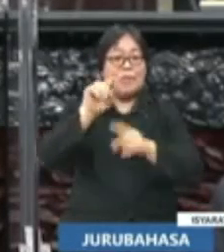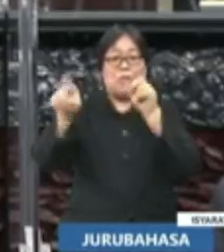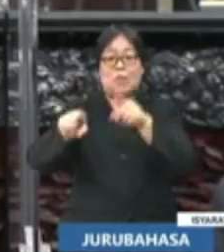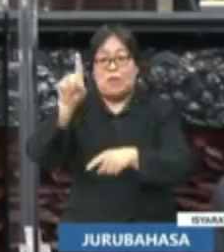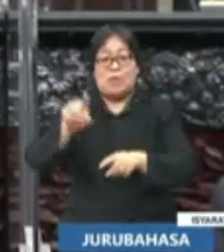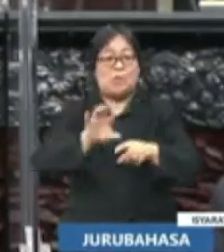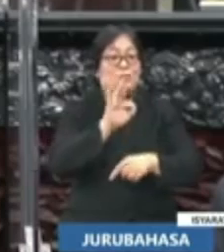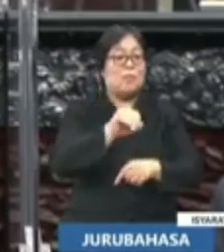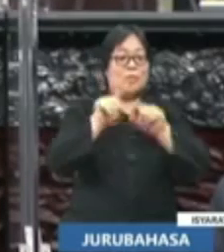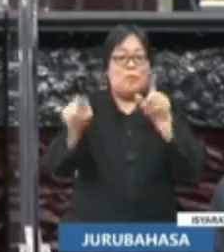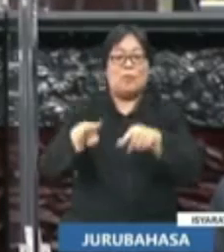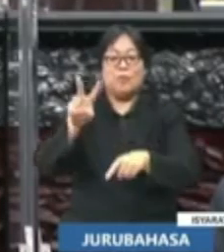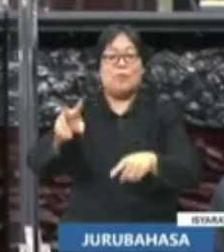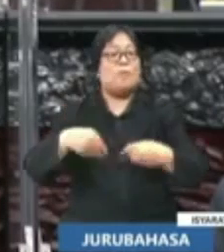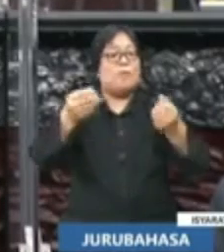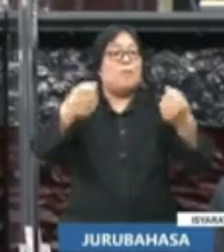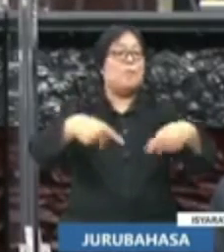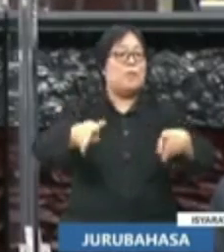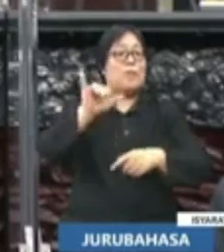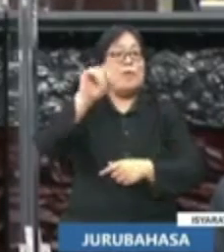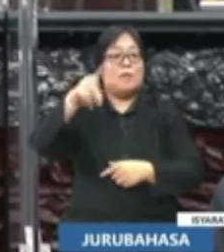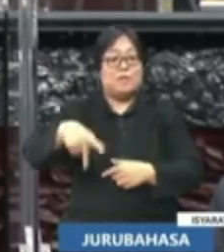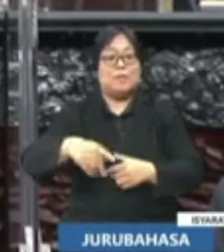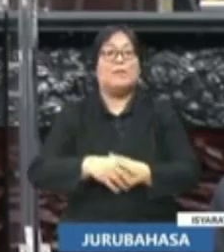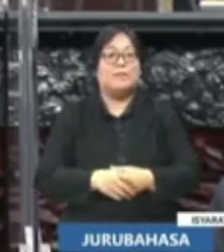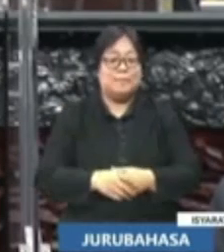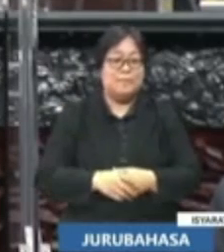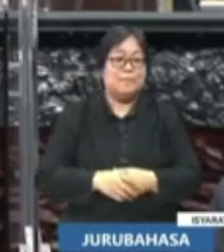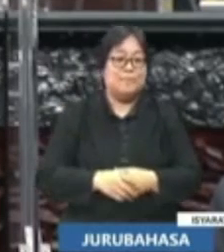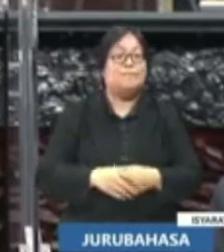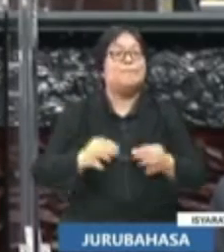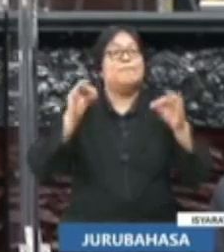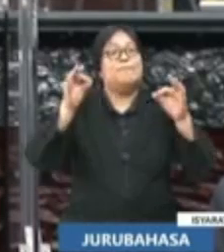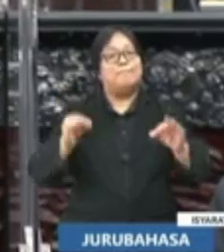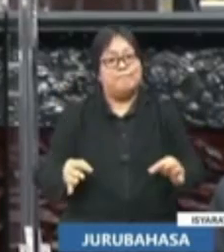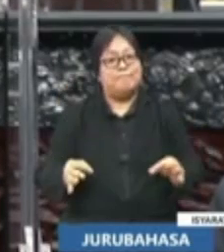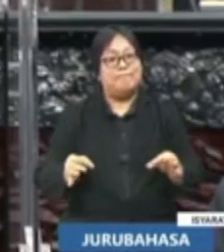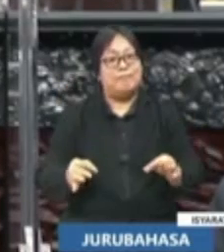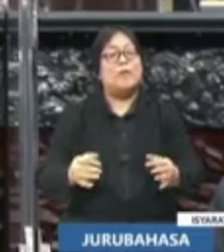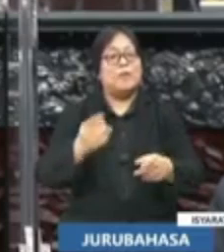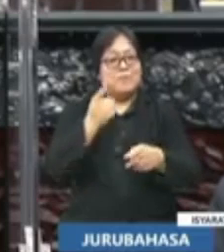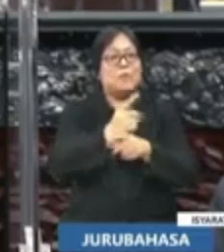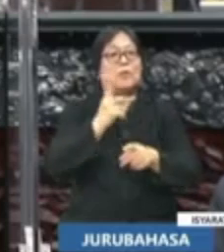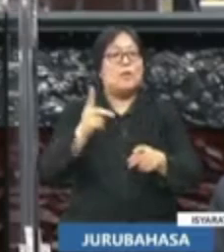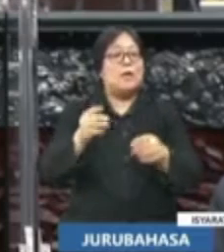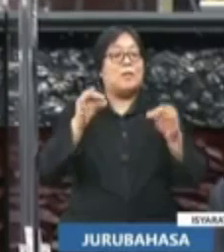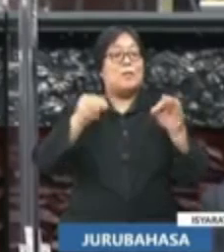92 ini ya, untuk memberi ruang kepada speaker ya, membuat keputusan, membetulkan keputusan